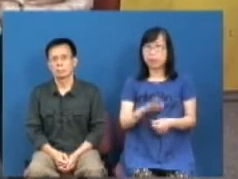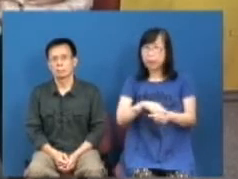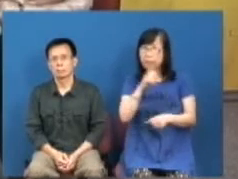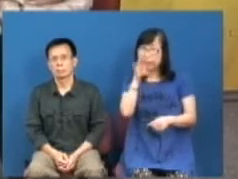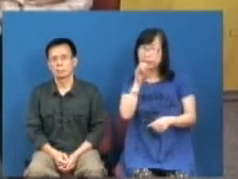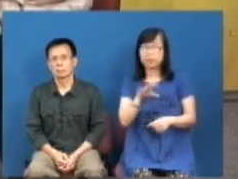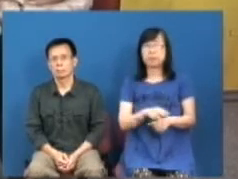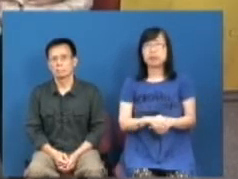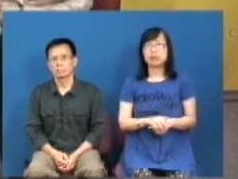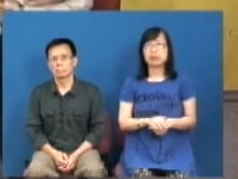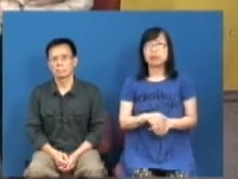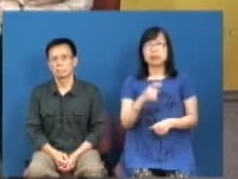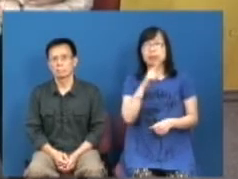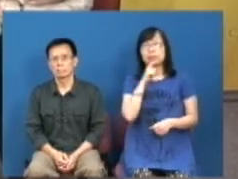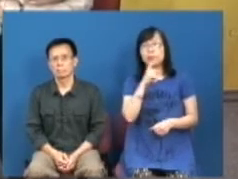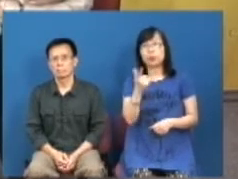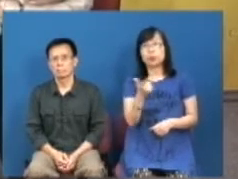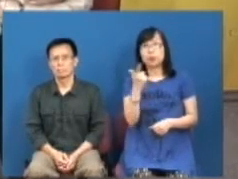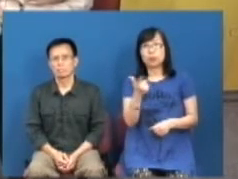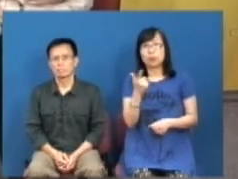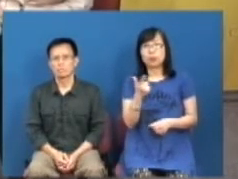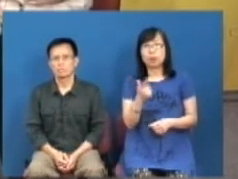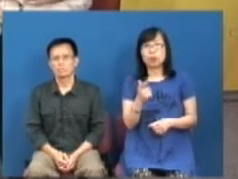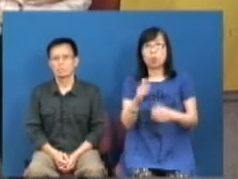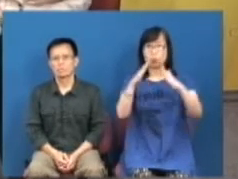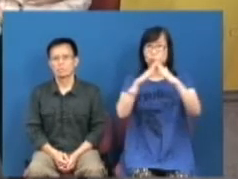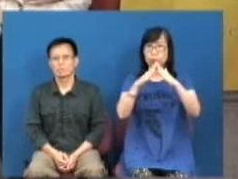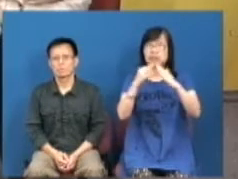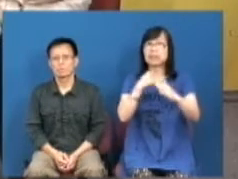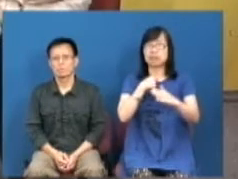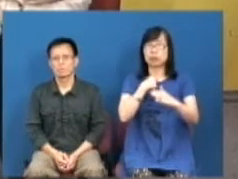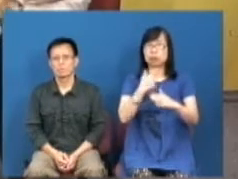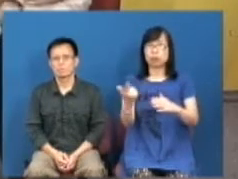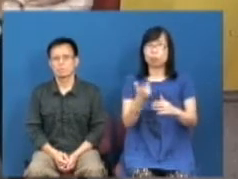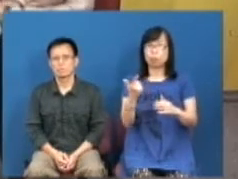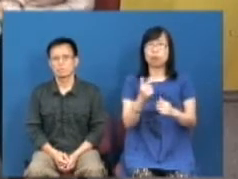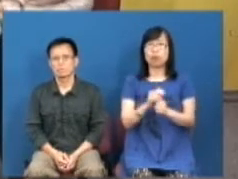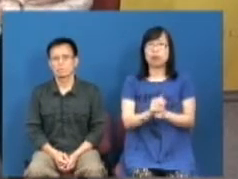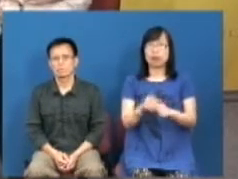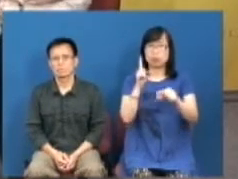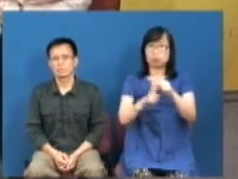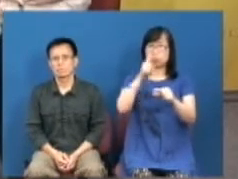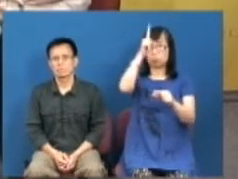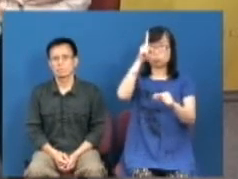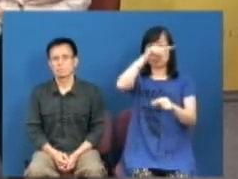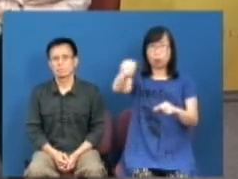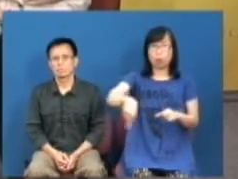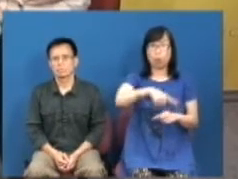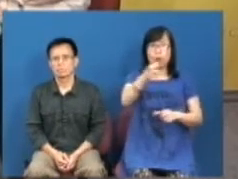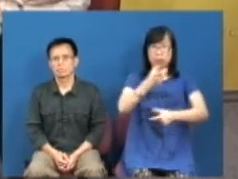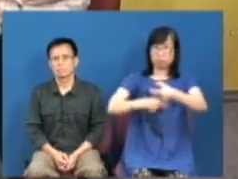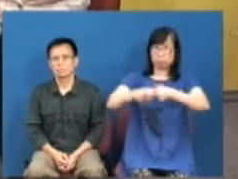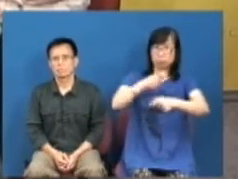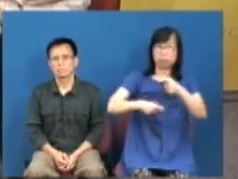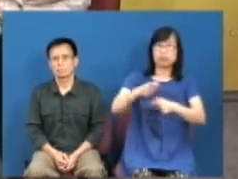你話嗰、那個即係亦都好多即係我哋嘅住屋嘅需求，亦都或者我哋中上環一啲商業嘅元素，亦